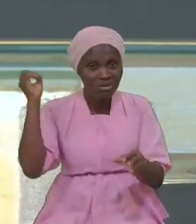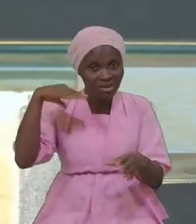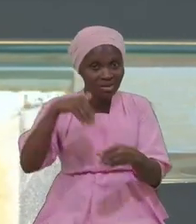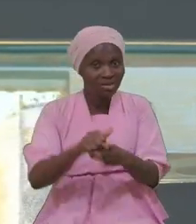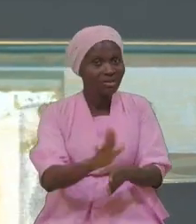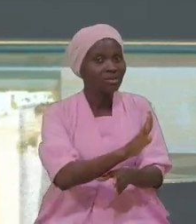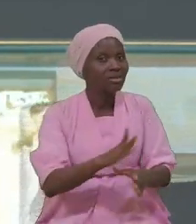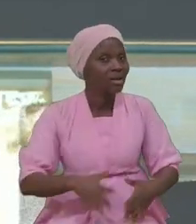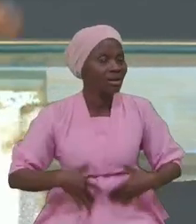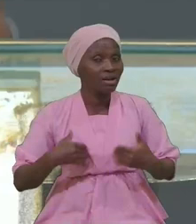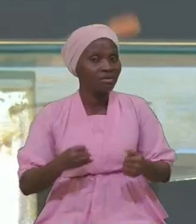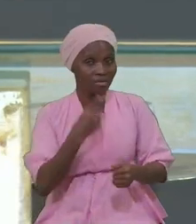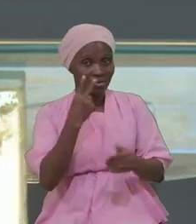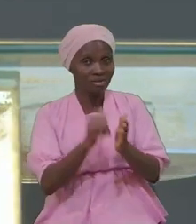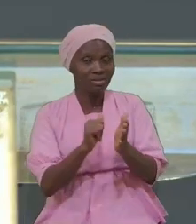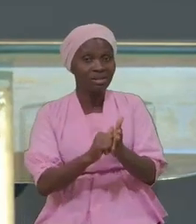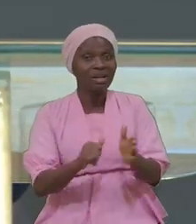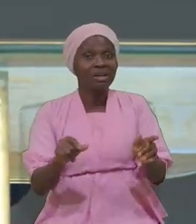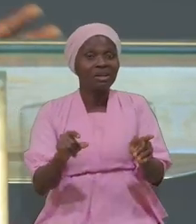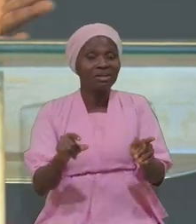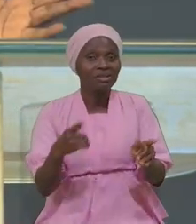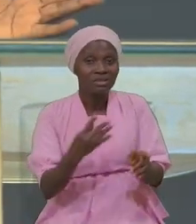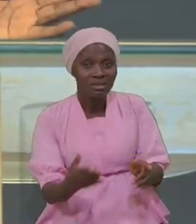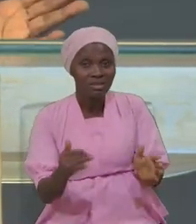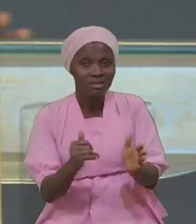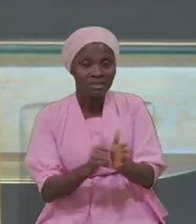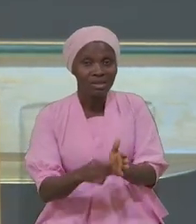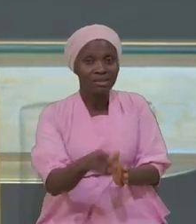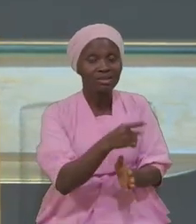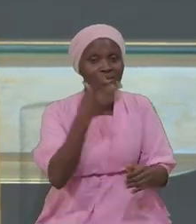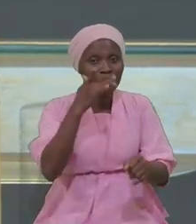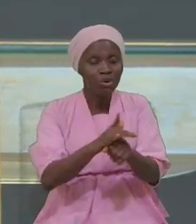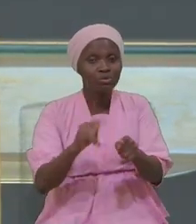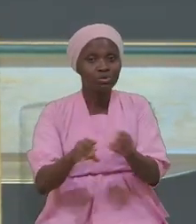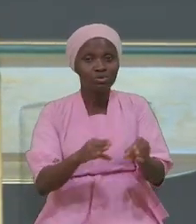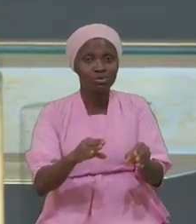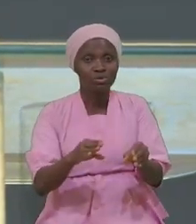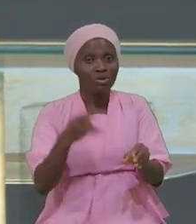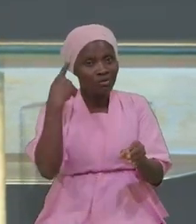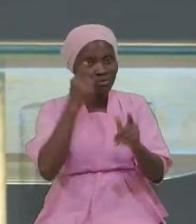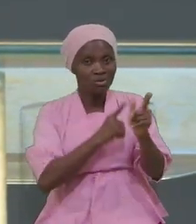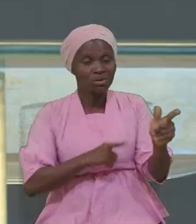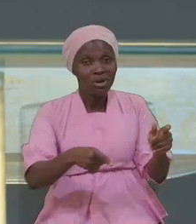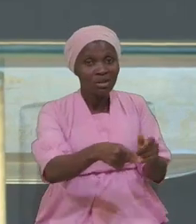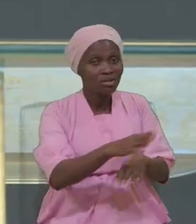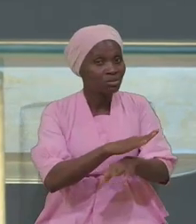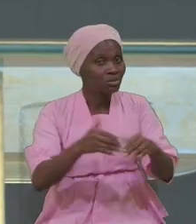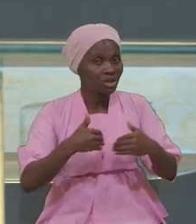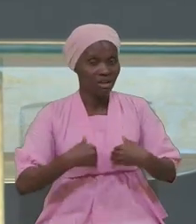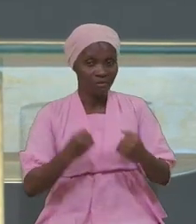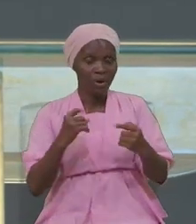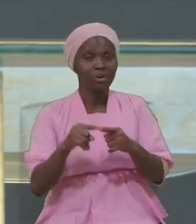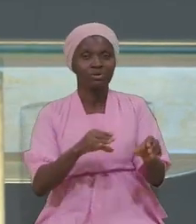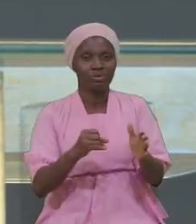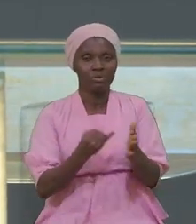leur vie. Même ce qu'ils promettent faire au Seigneur, ils n'ont pas la puissance pour être pieux,